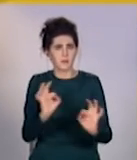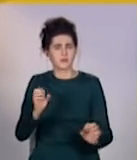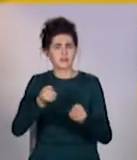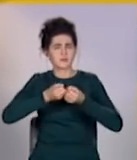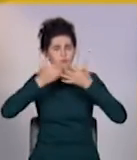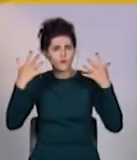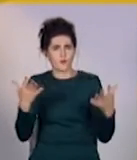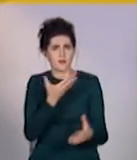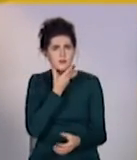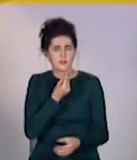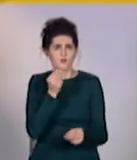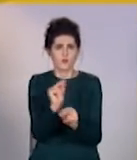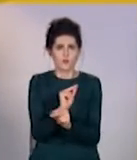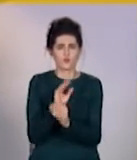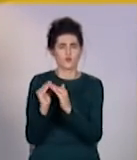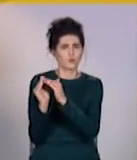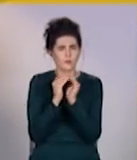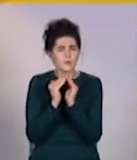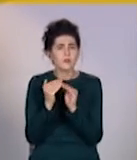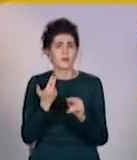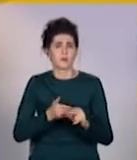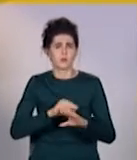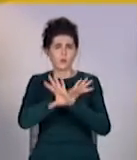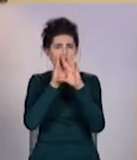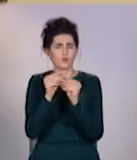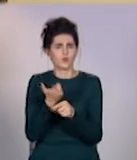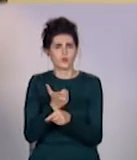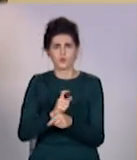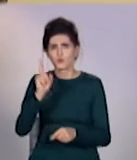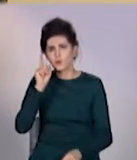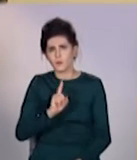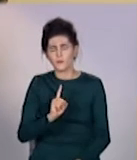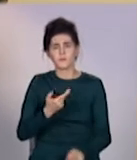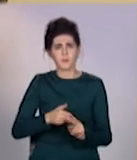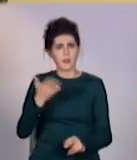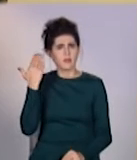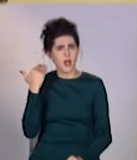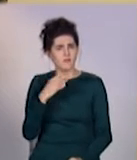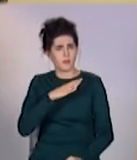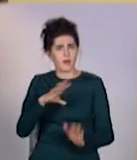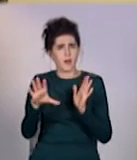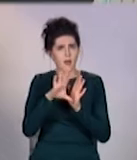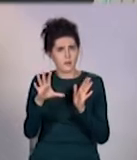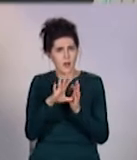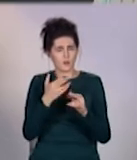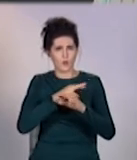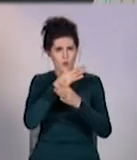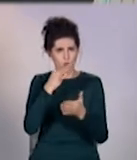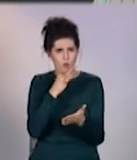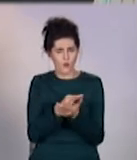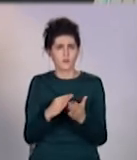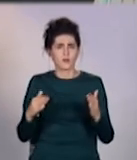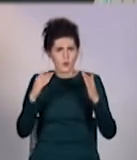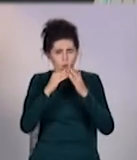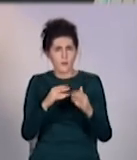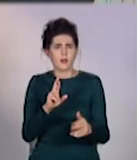светлое, красивое помещение, очень удобное. Раніше постачальник електроенергії рішень з